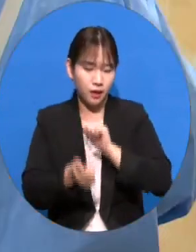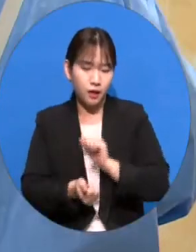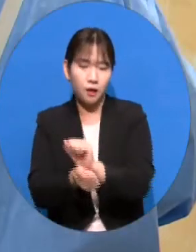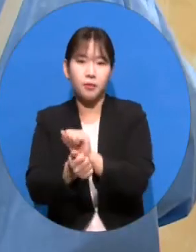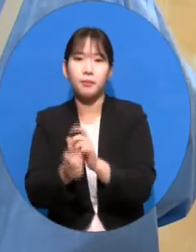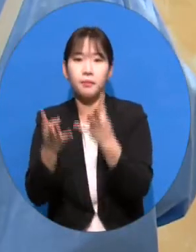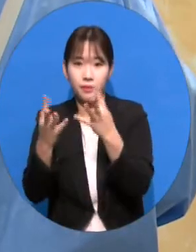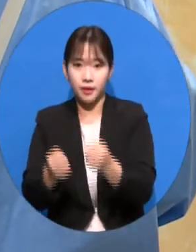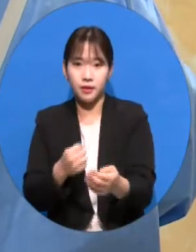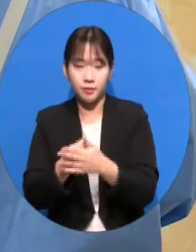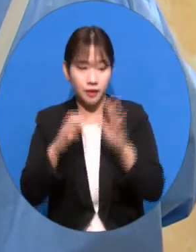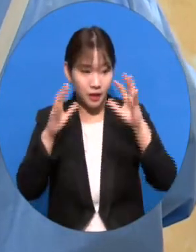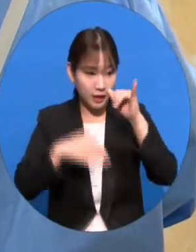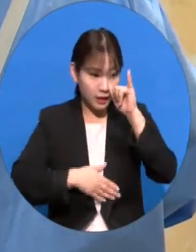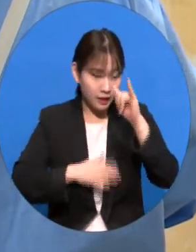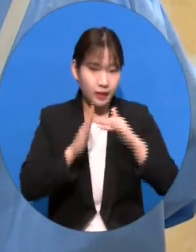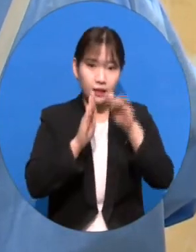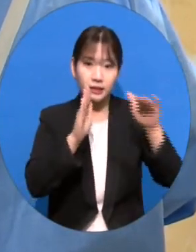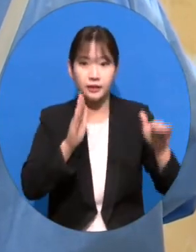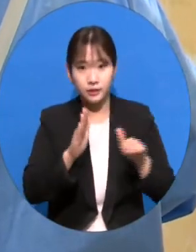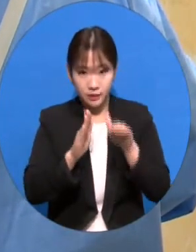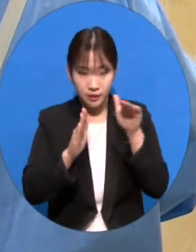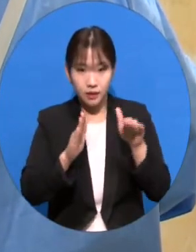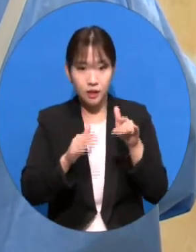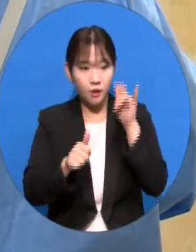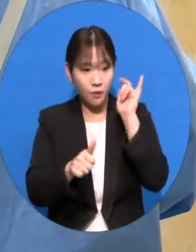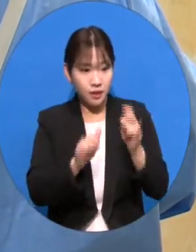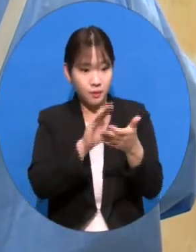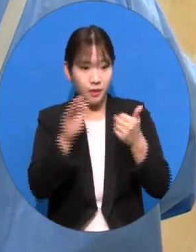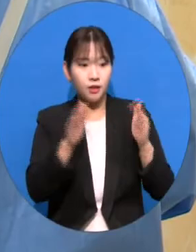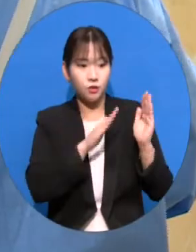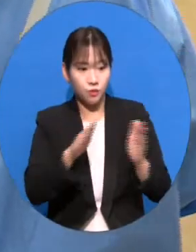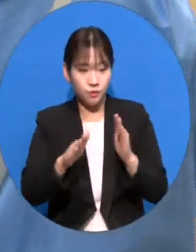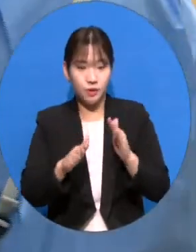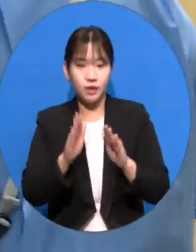만큼 어린이가 있는 각 가정에서는 확진에 대비해